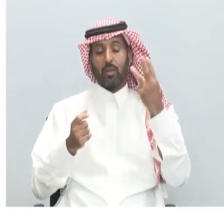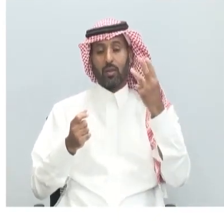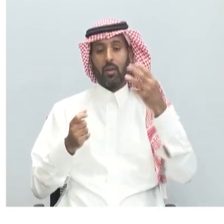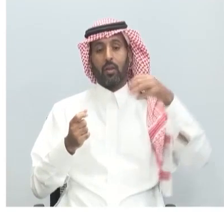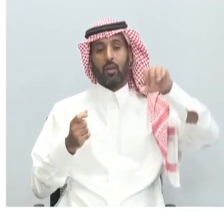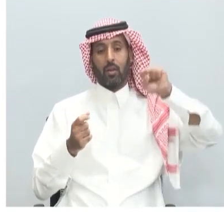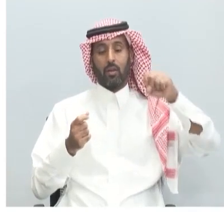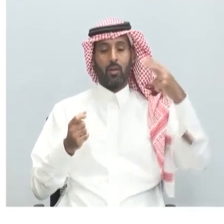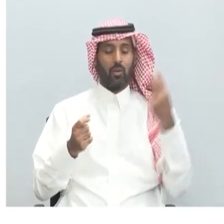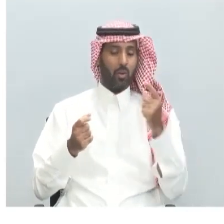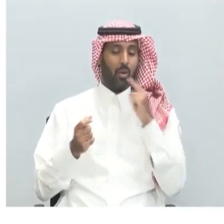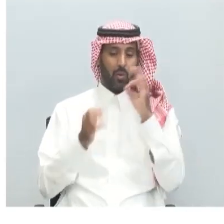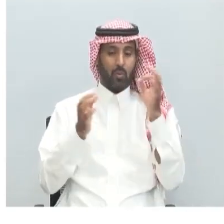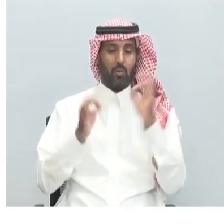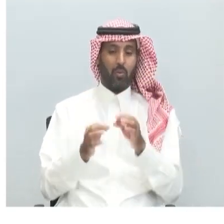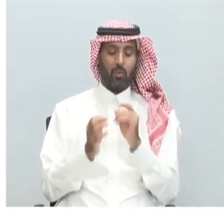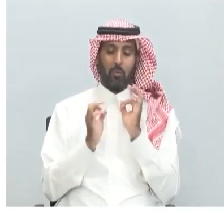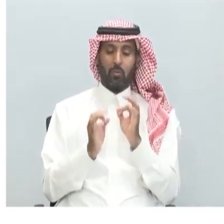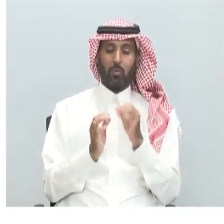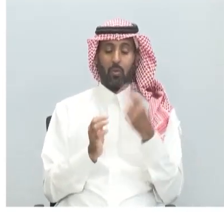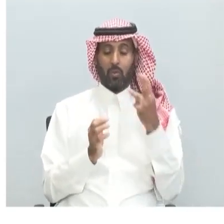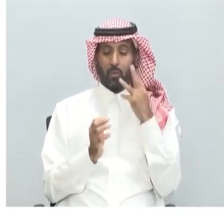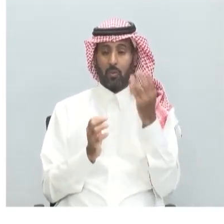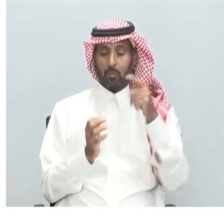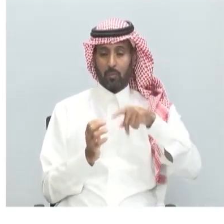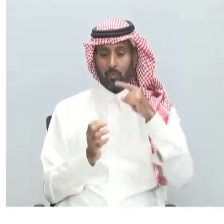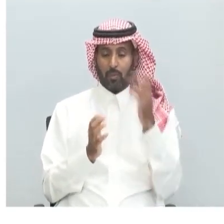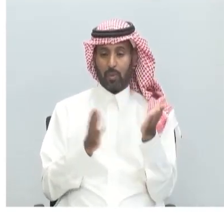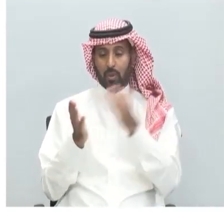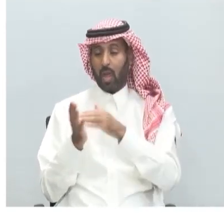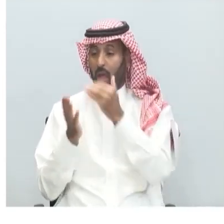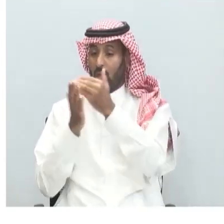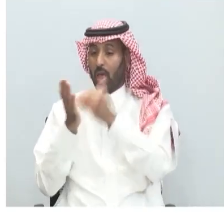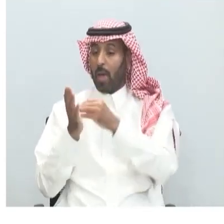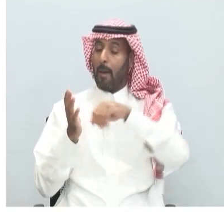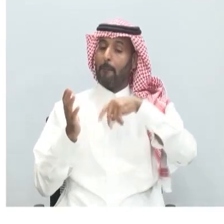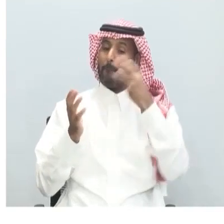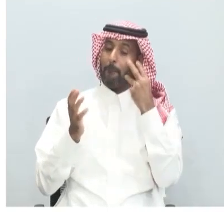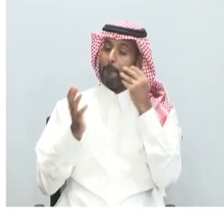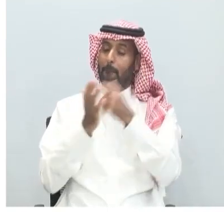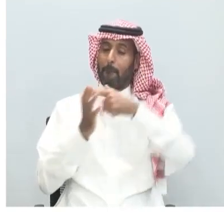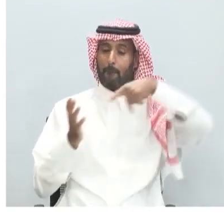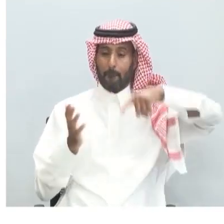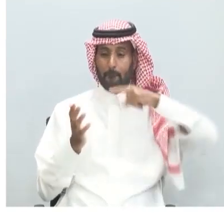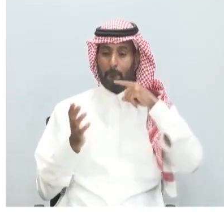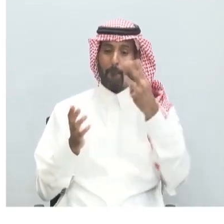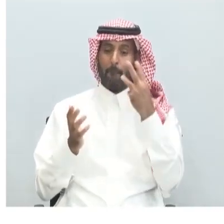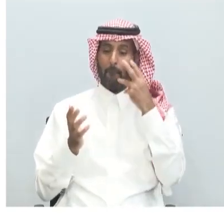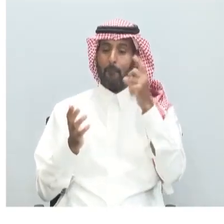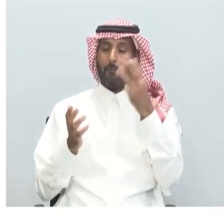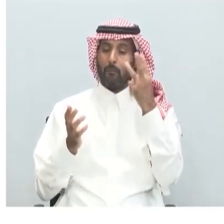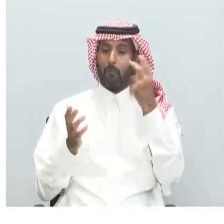هنا اكتمل الاس ونفتح المستوى الثالث للبي نضع فيه الالكترون رقم